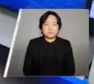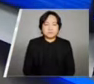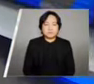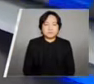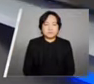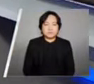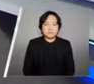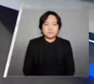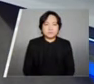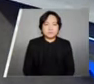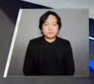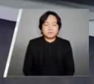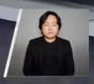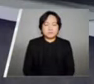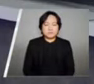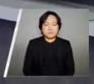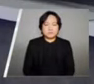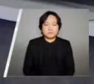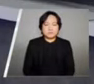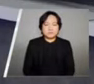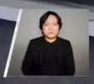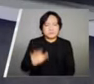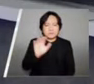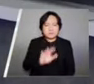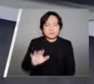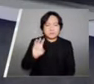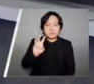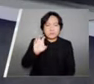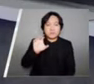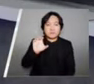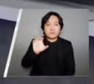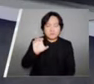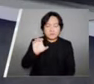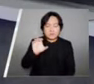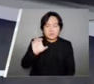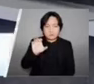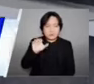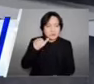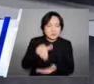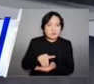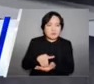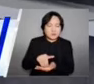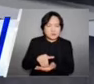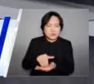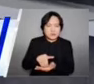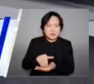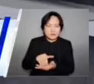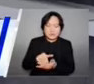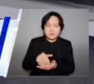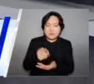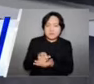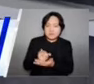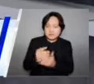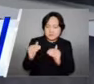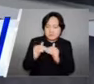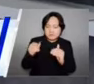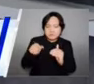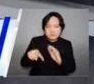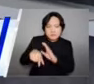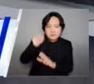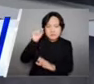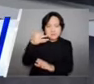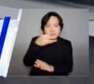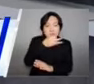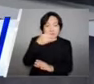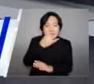Bago sa saksi, mahigit 600,000 pisong halaga ng shabu ang nasamsam mula sa dalawang dayuhan sa Pasay. Ang isa sa kanila,